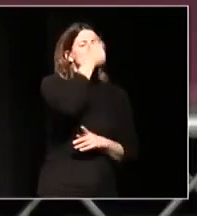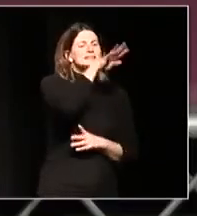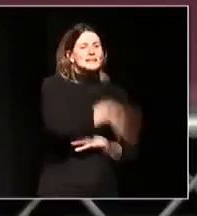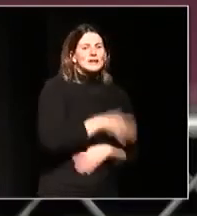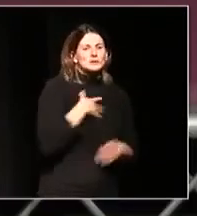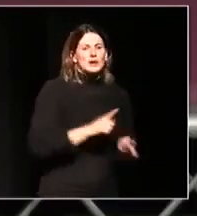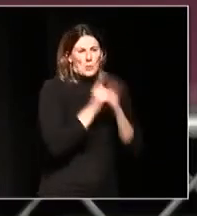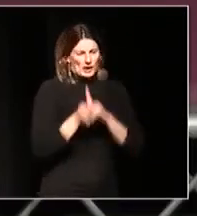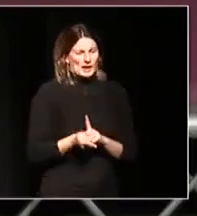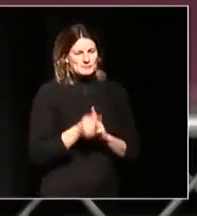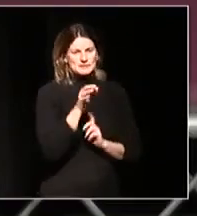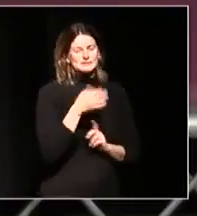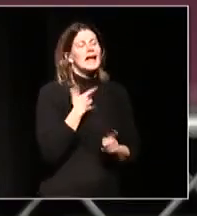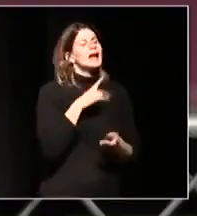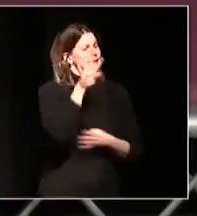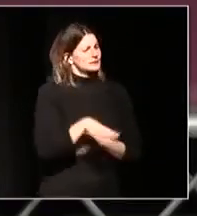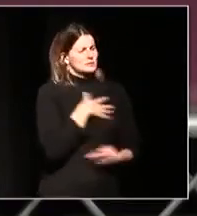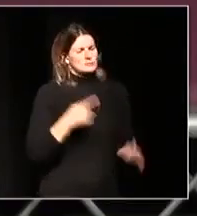canvi.